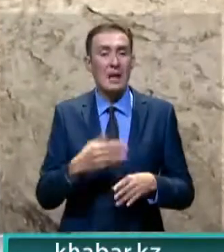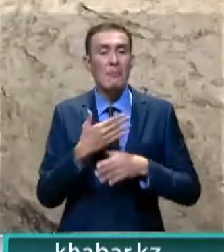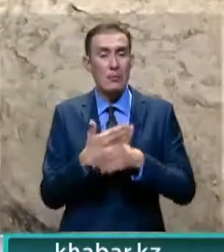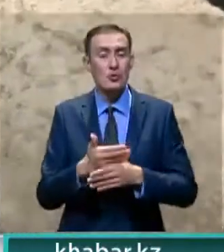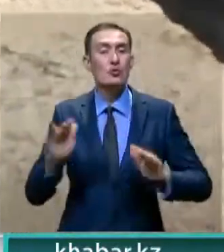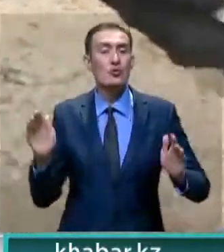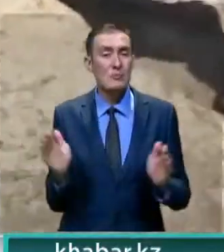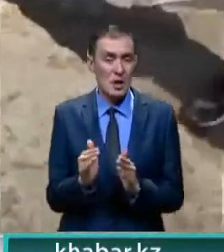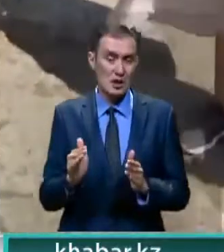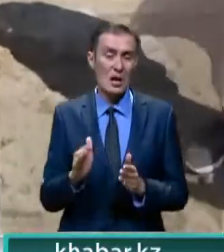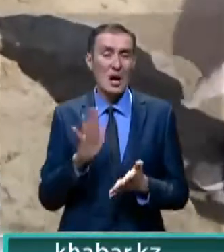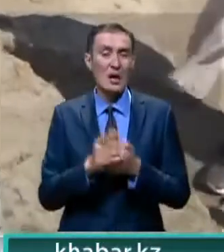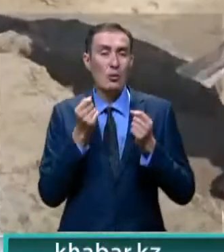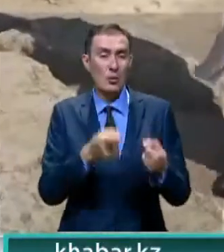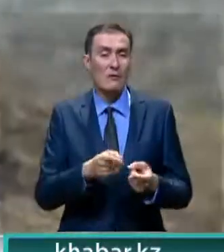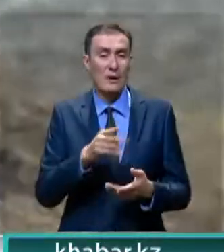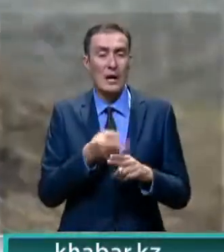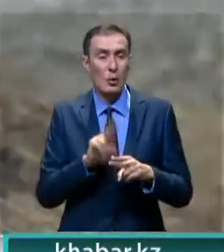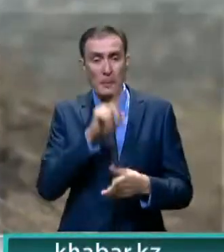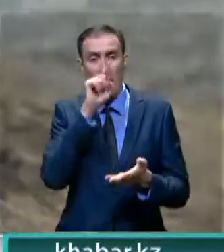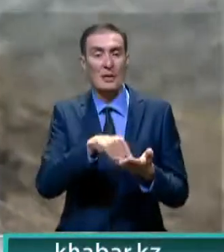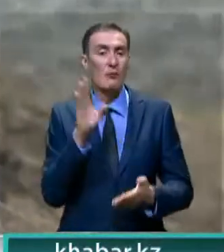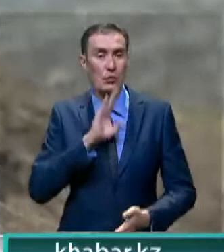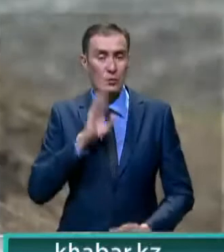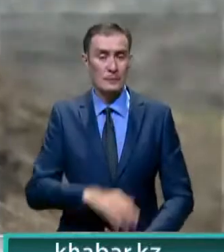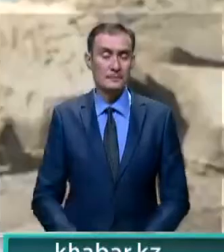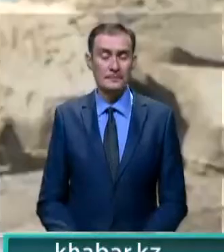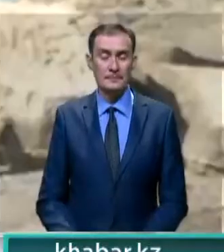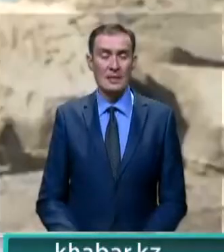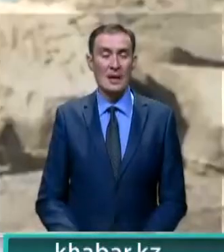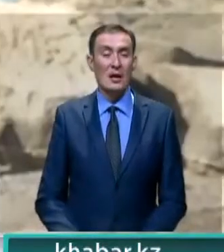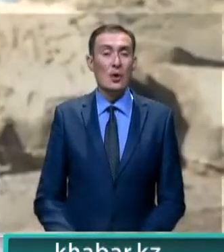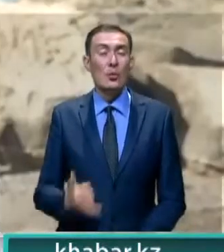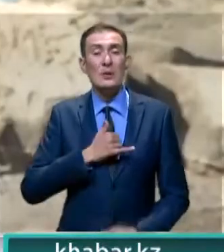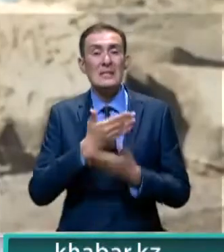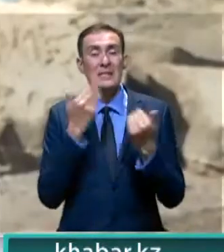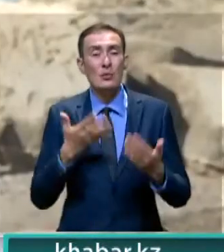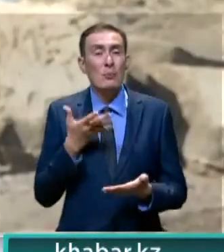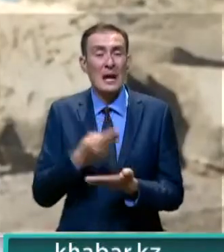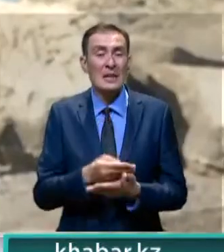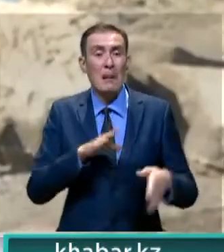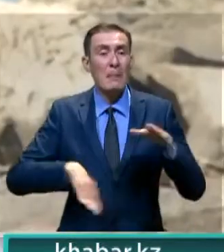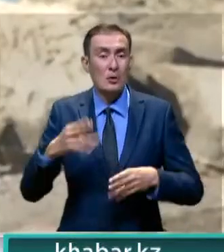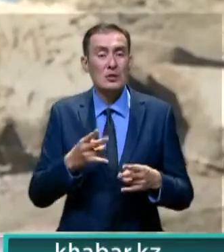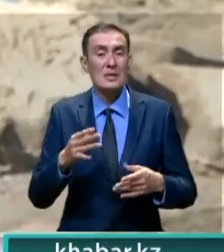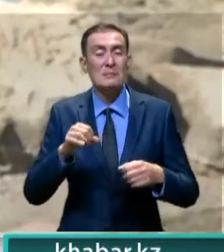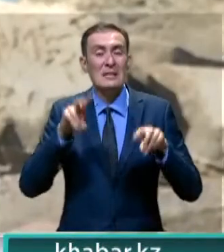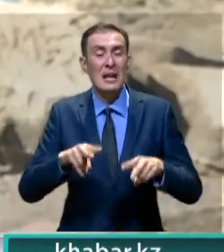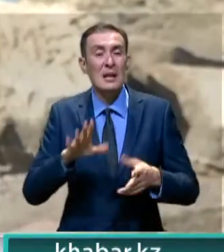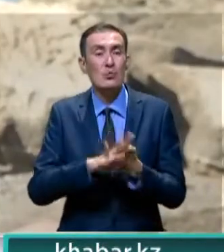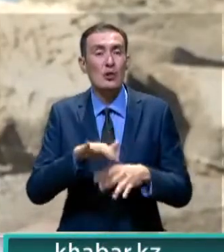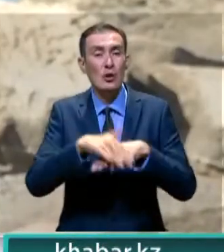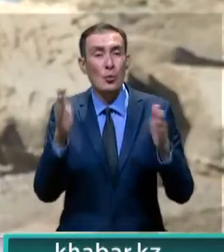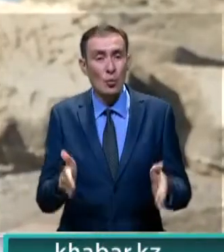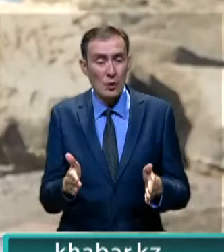поможет уменьшить количество отходов, попадающих в водоем. Здесь нет платных пляжей, поэтому нужны мусорные урны. Думаю,